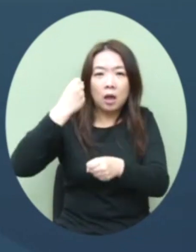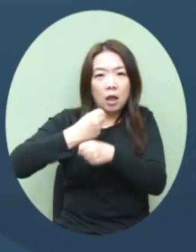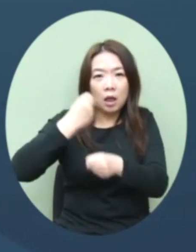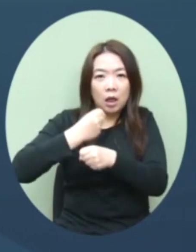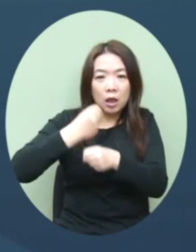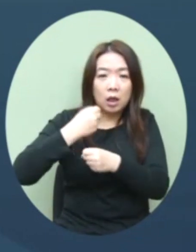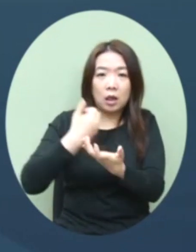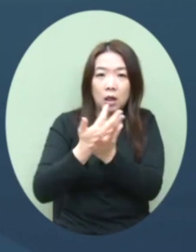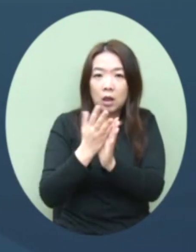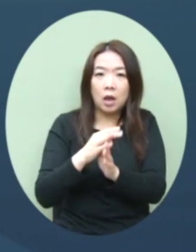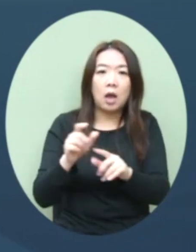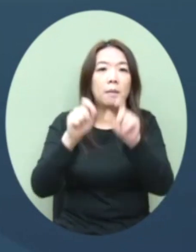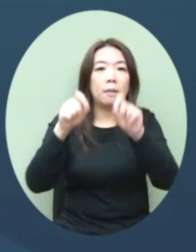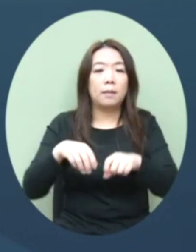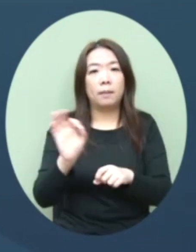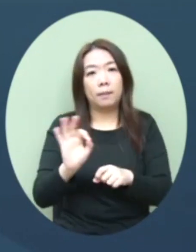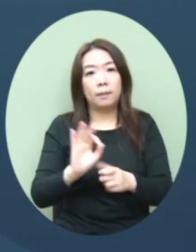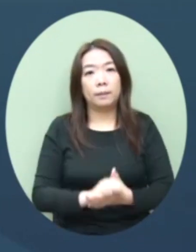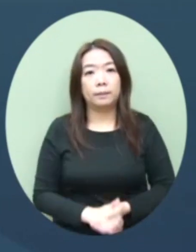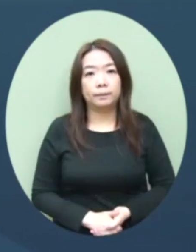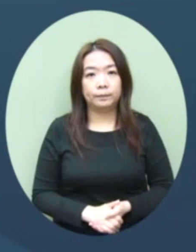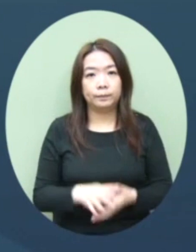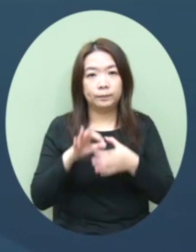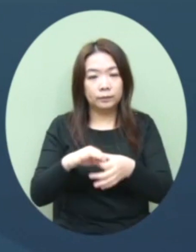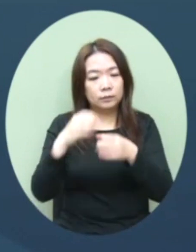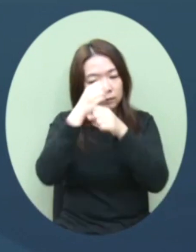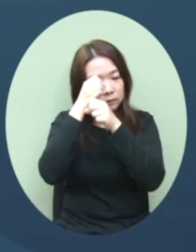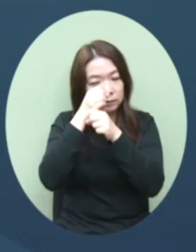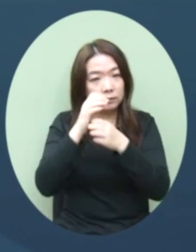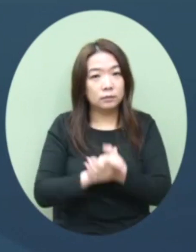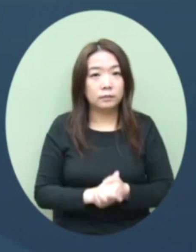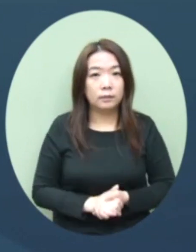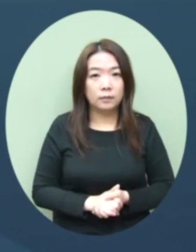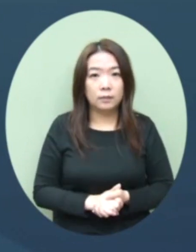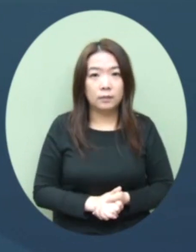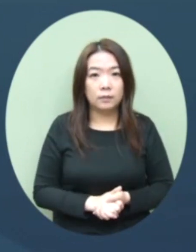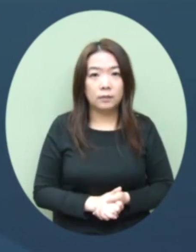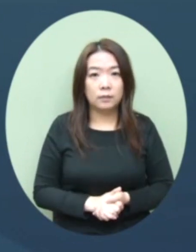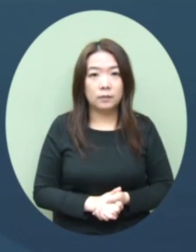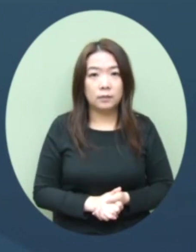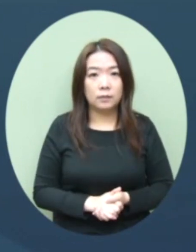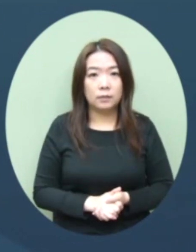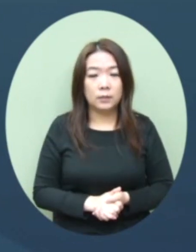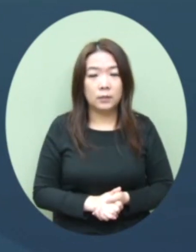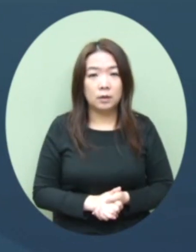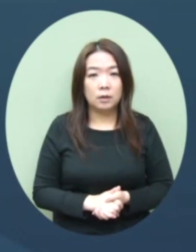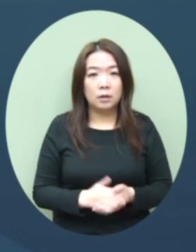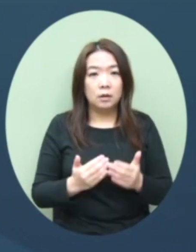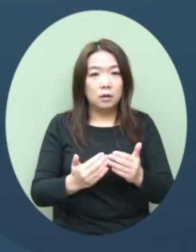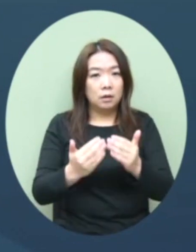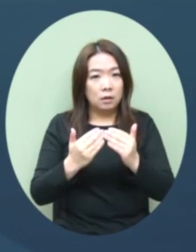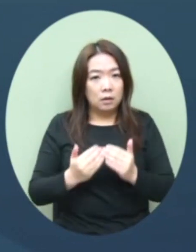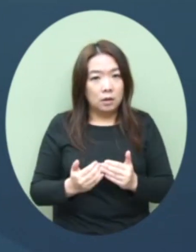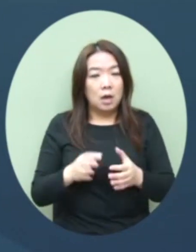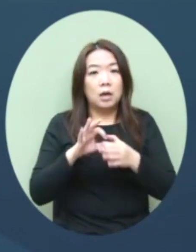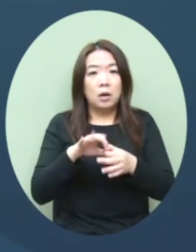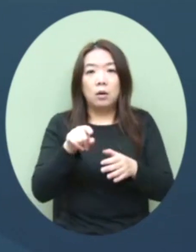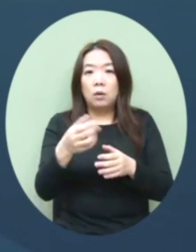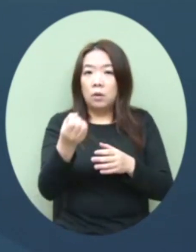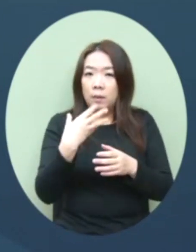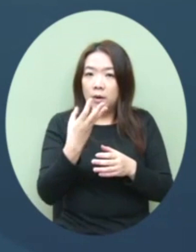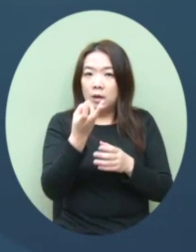問題這是有關於檢測的問題至於你提到關於那些小組